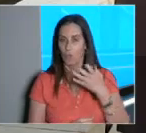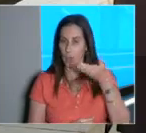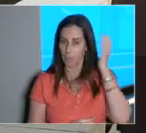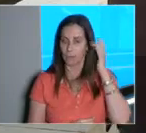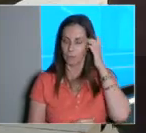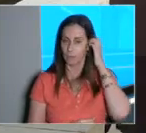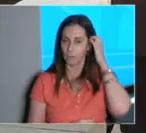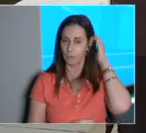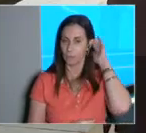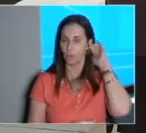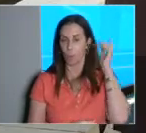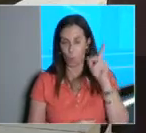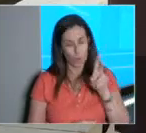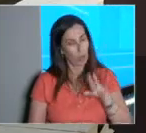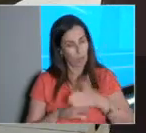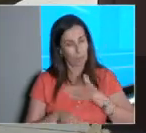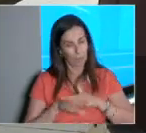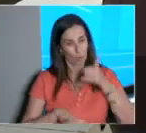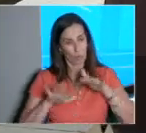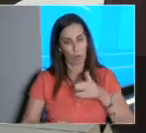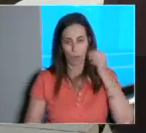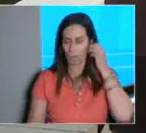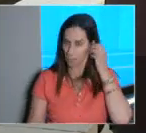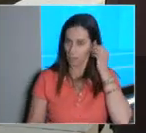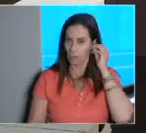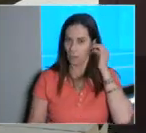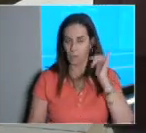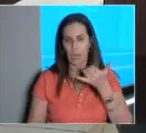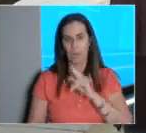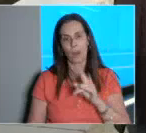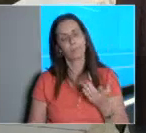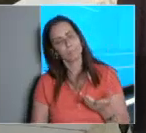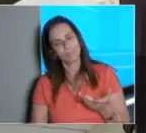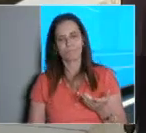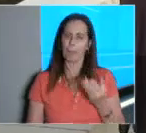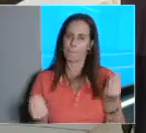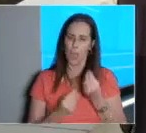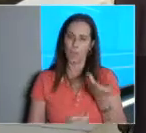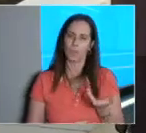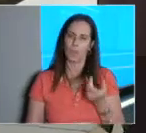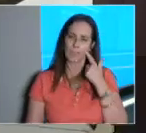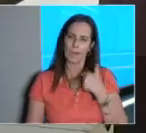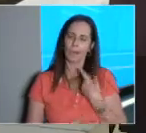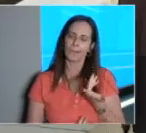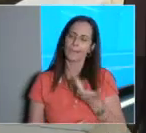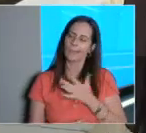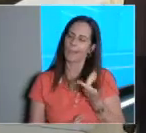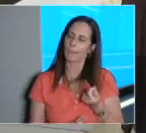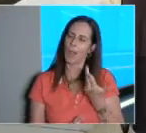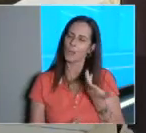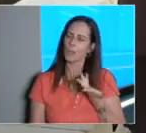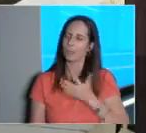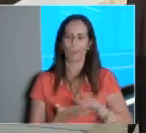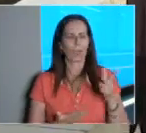יאיר לפיד. אבל יכול להיות ראש ממשלה, את האמת. כן, למה לא? כי, לא יודע, משהו בו, אתה אומר, הוא נראה לי שטחי קצת, משהו בו